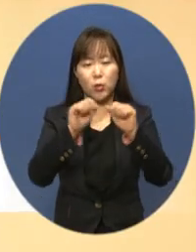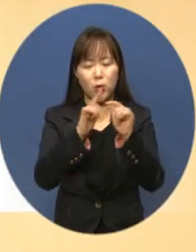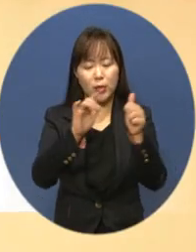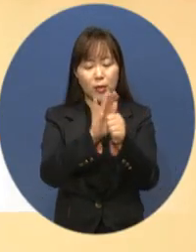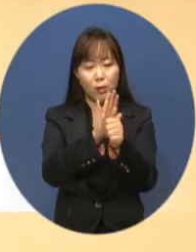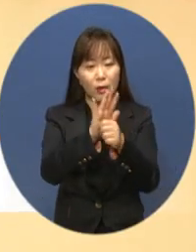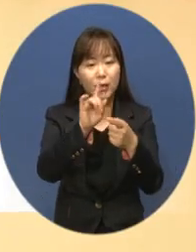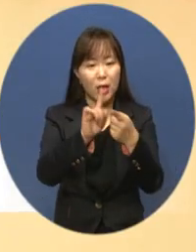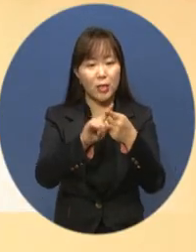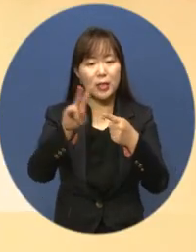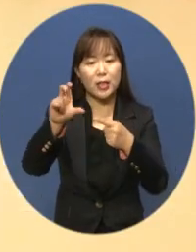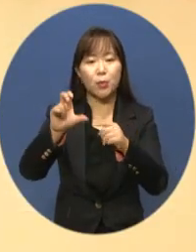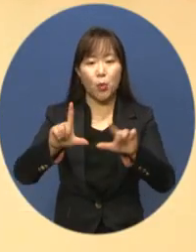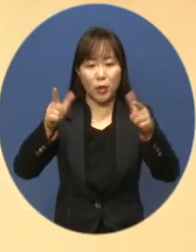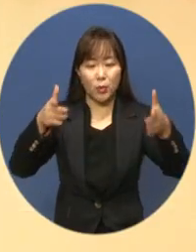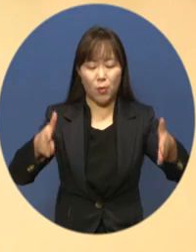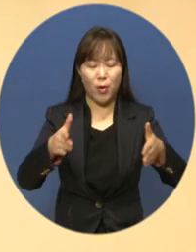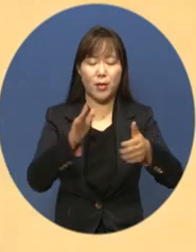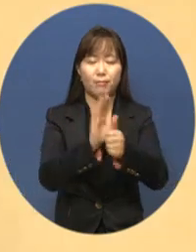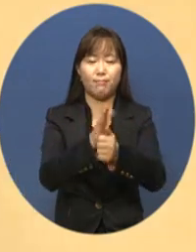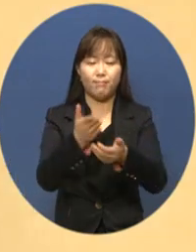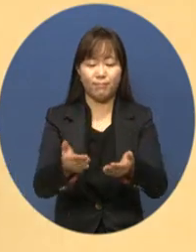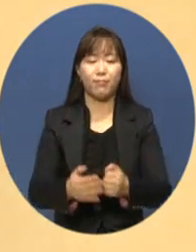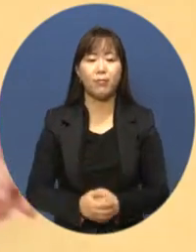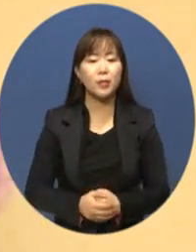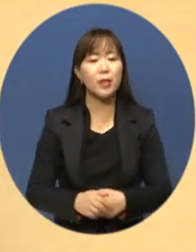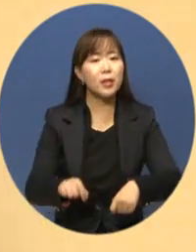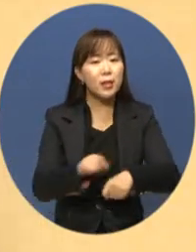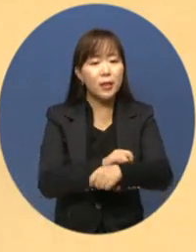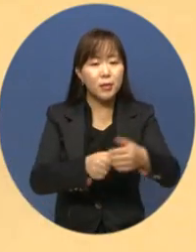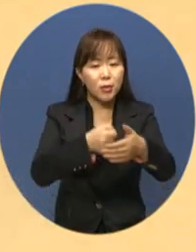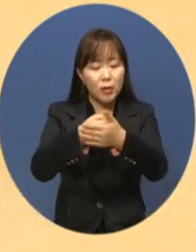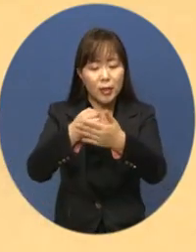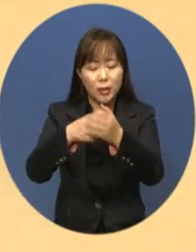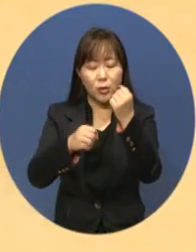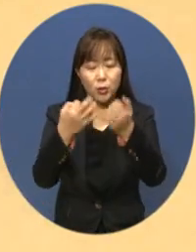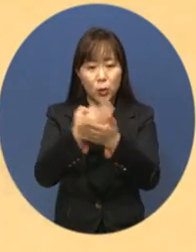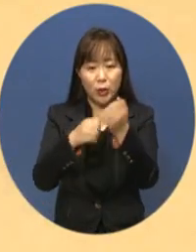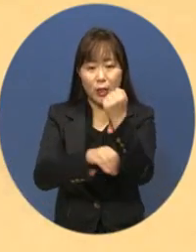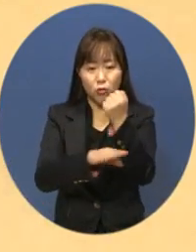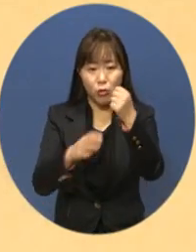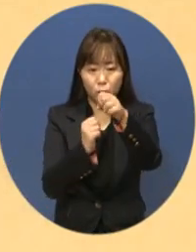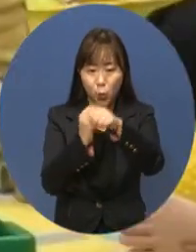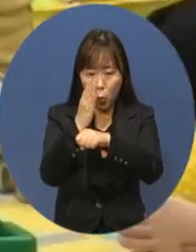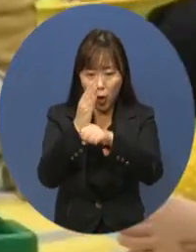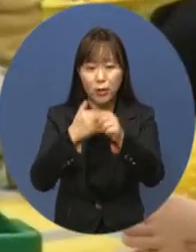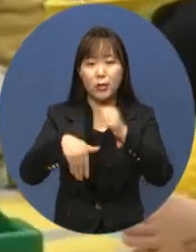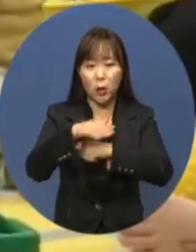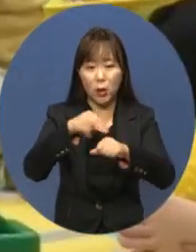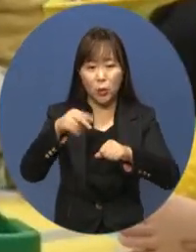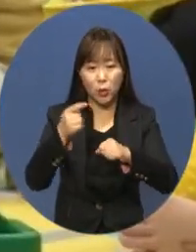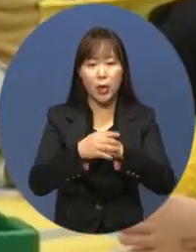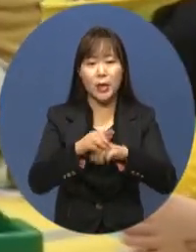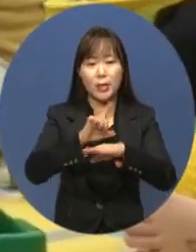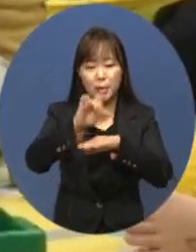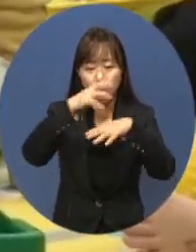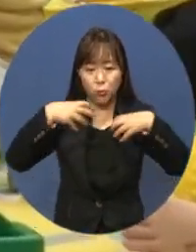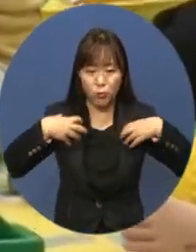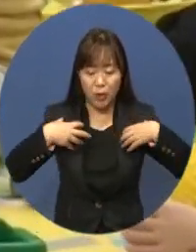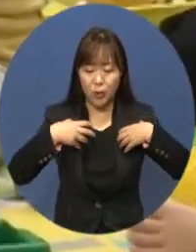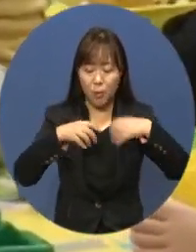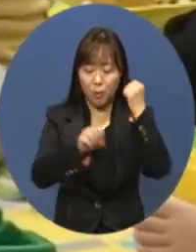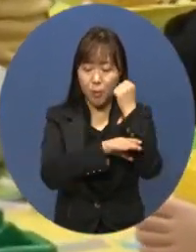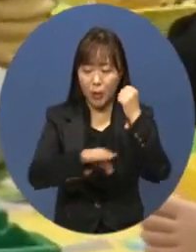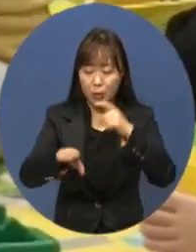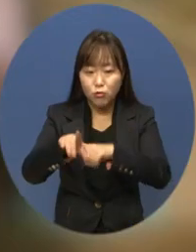최대 25일까지 제공합니다. 특히 정해진 소득 기준을 초과하는 경우라도 지자체에서 정한 별도의